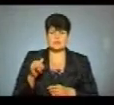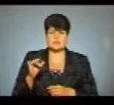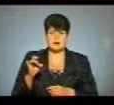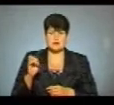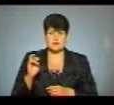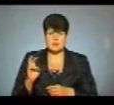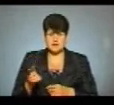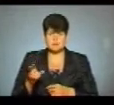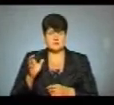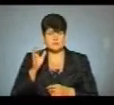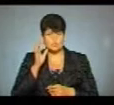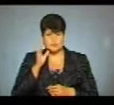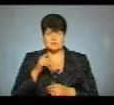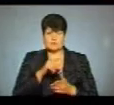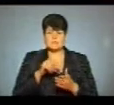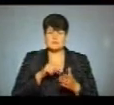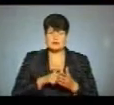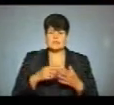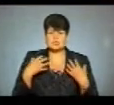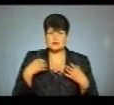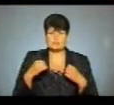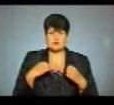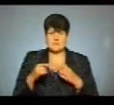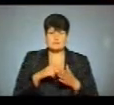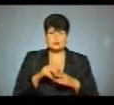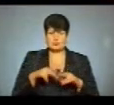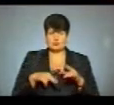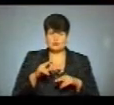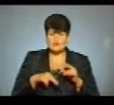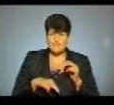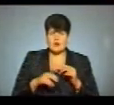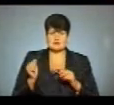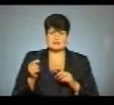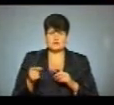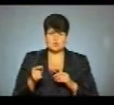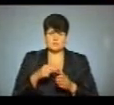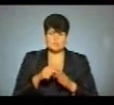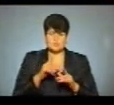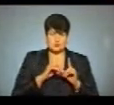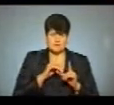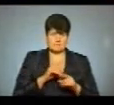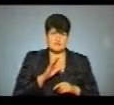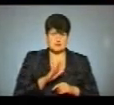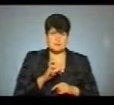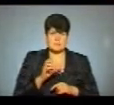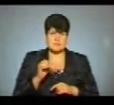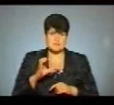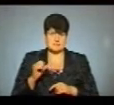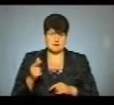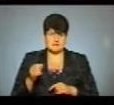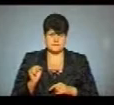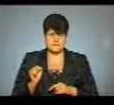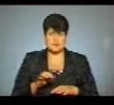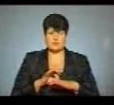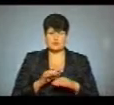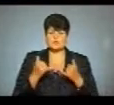час громадських слухань поставив питання начальнику управління містобудування, архітектури та кадастру Тернопільської міської ради Василю Бесазі.